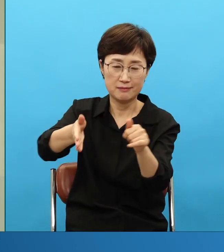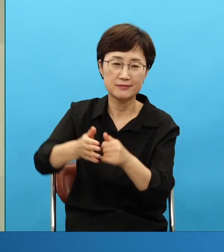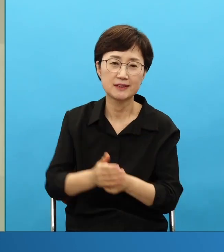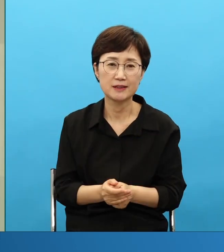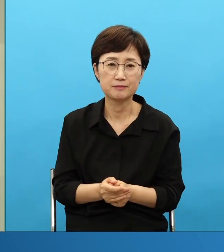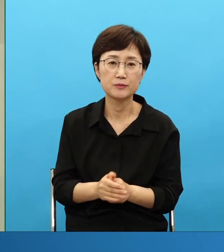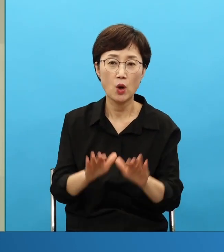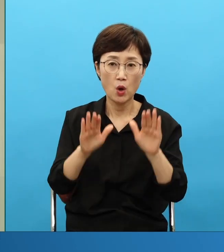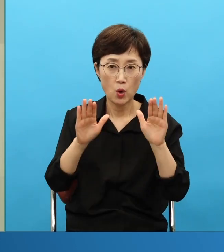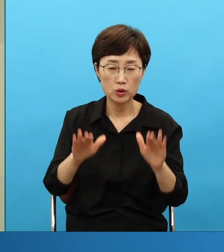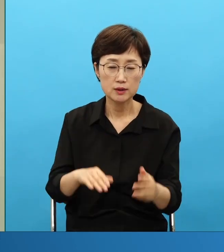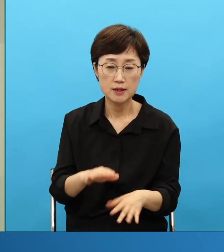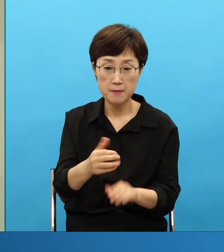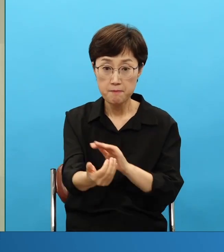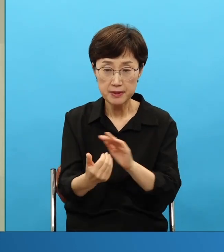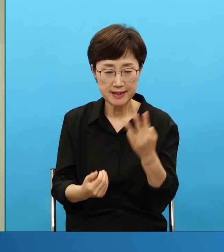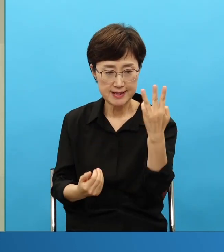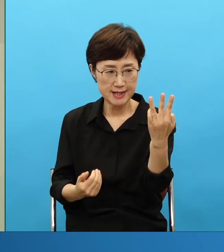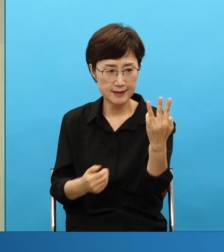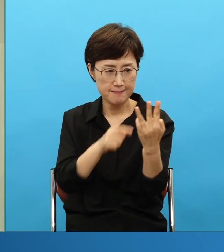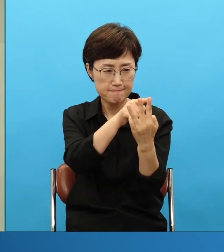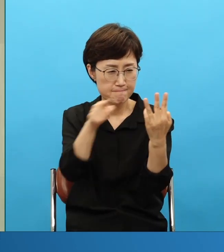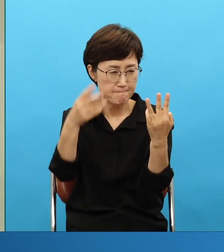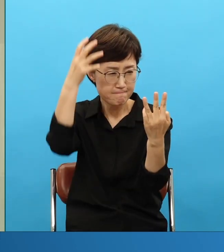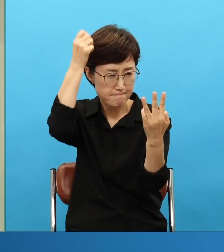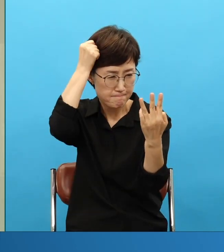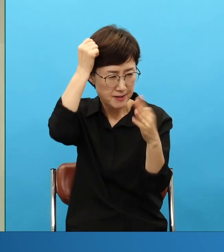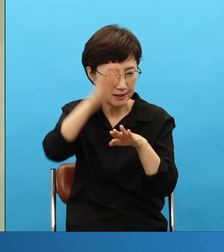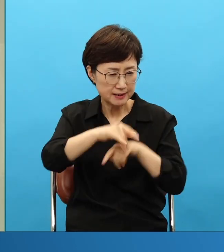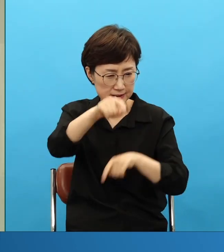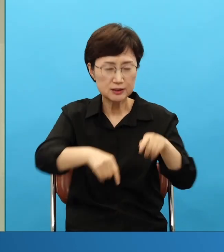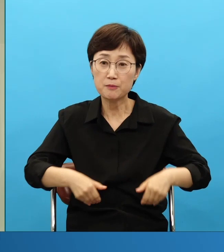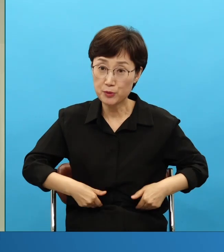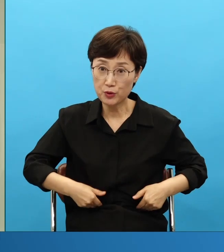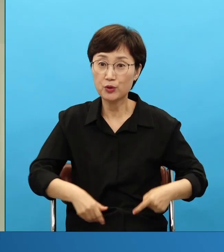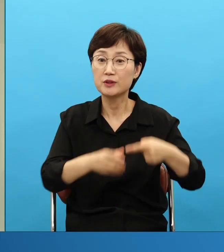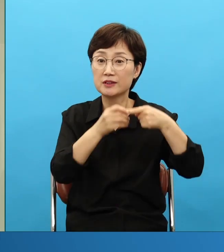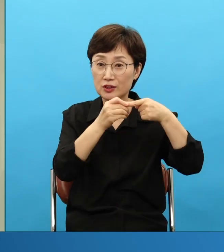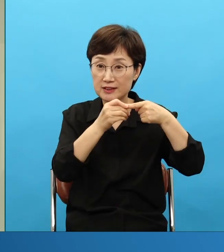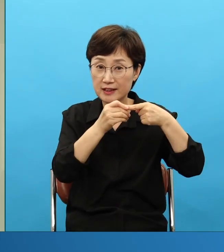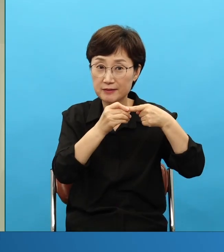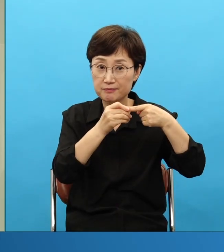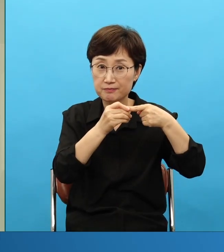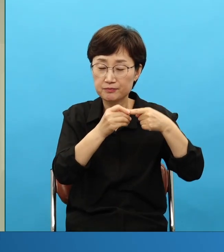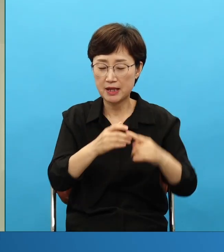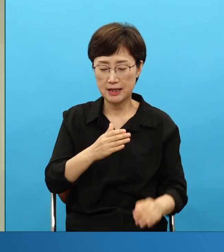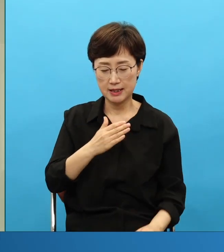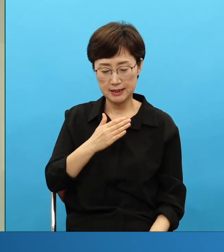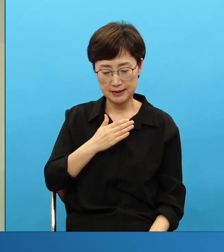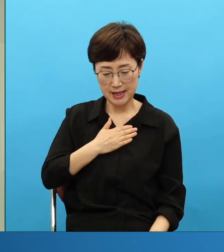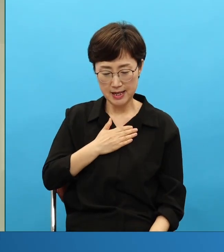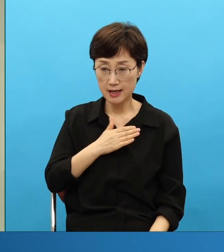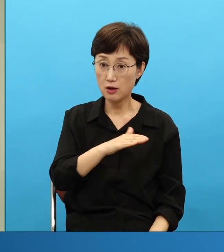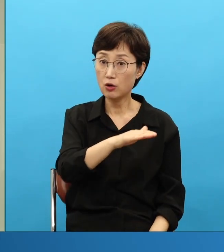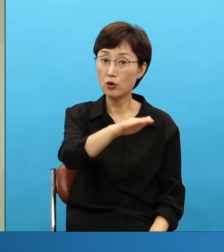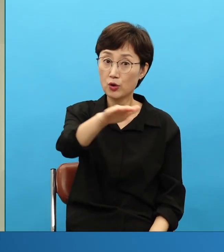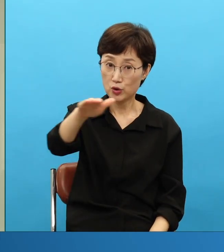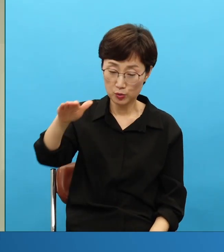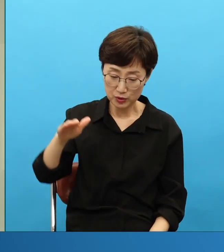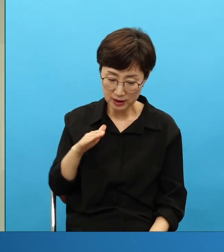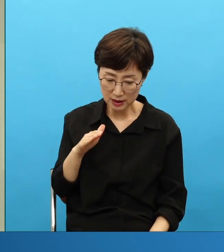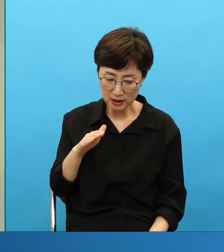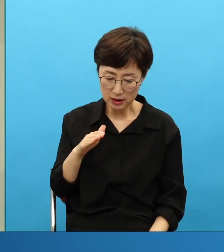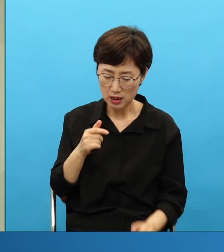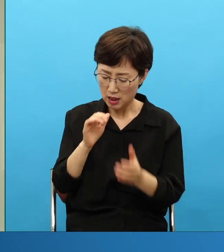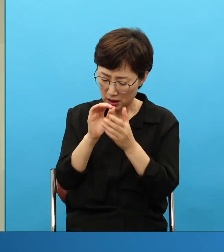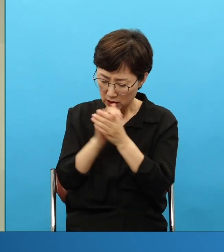세 가지 하면 응답을 받을 수 있습니다. And if you do three things, you can receive that 첫째입니다. answer. The first, 여러분들이 24 할 수 있는 기도 제목을 잡아야